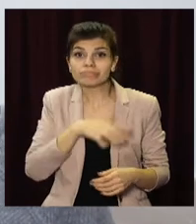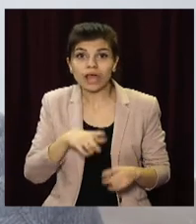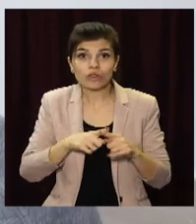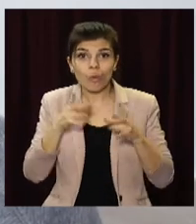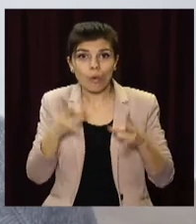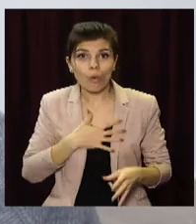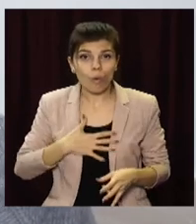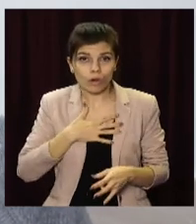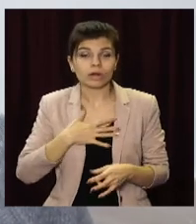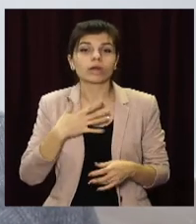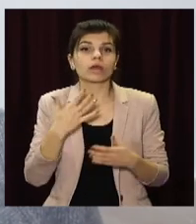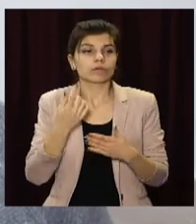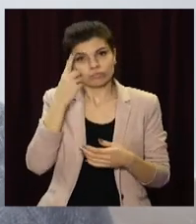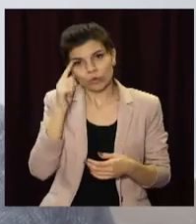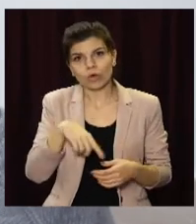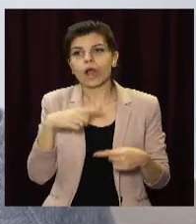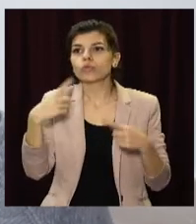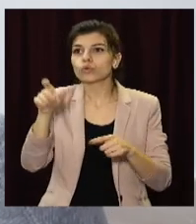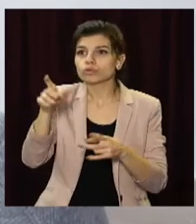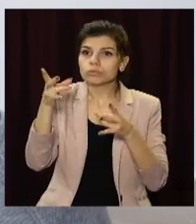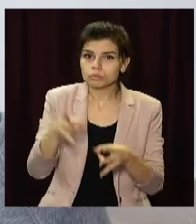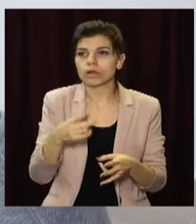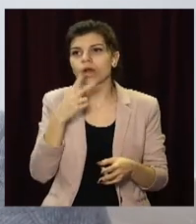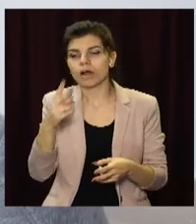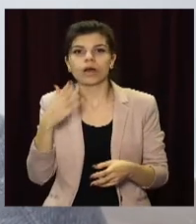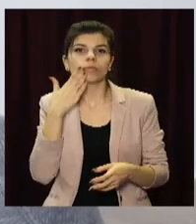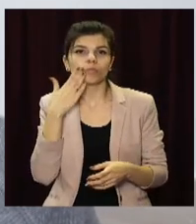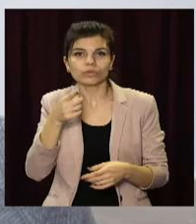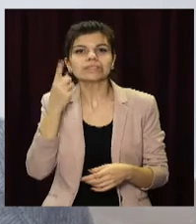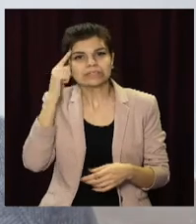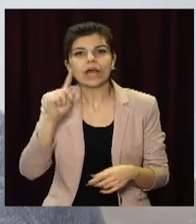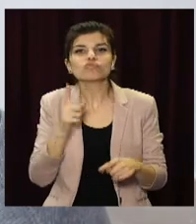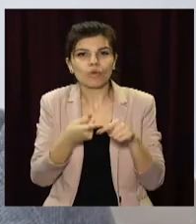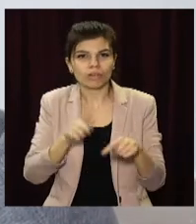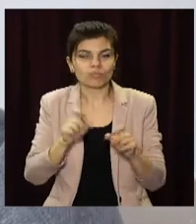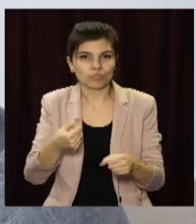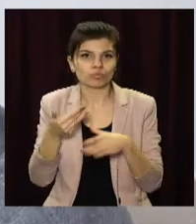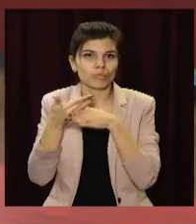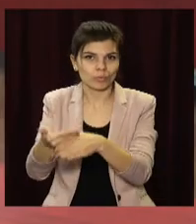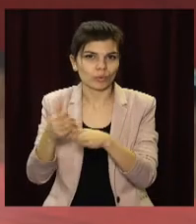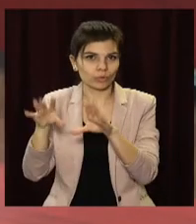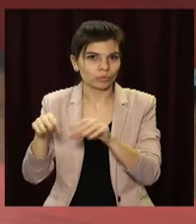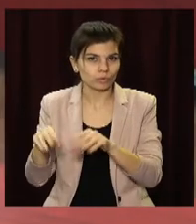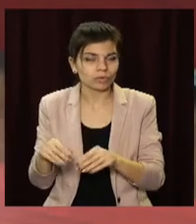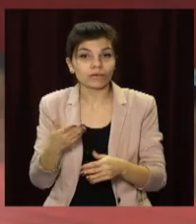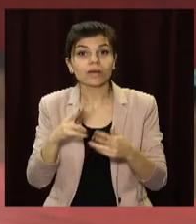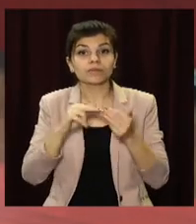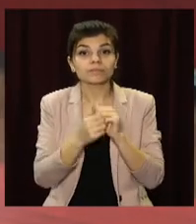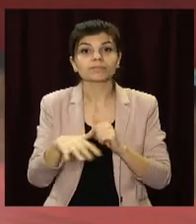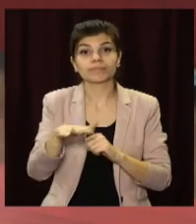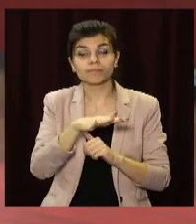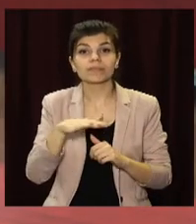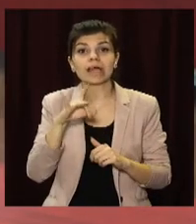время занималась волонтерской деятельностью и продолжаю заниматься, несмотря на то, что работаю уже на протяжении 7 лет. У Кам'янській міськраді